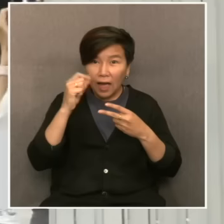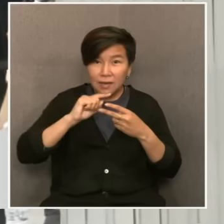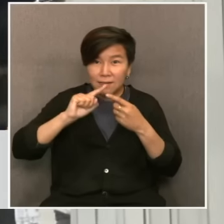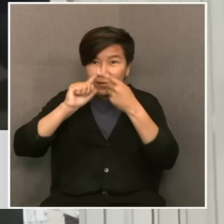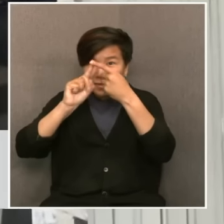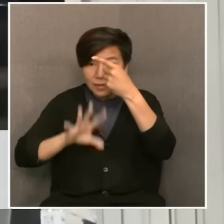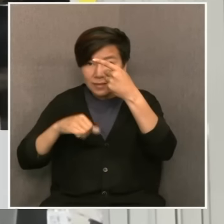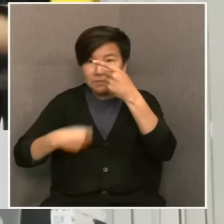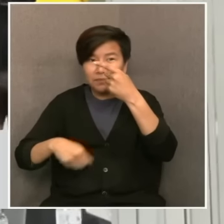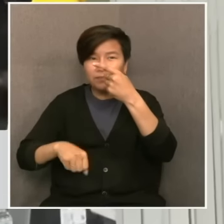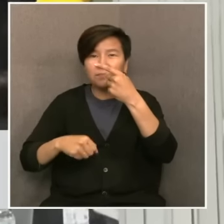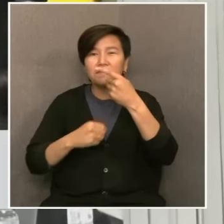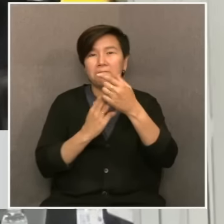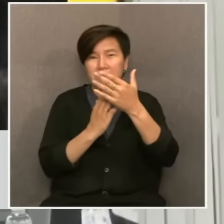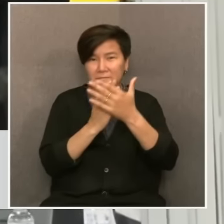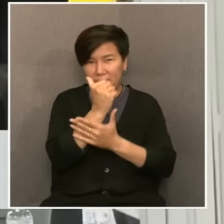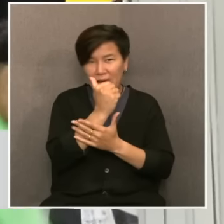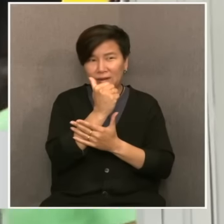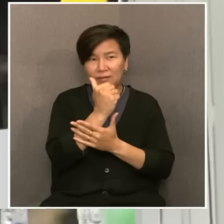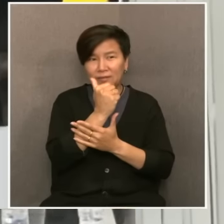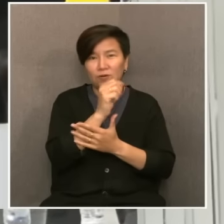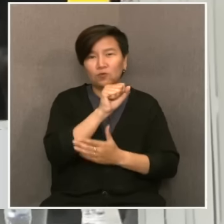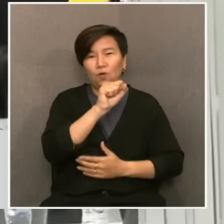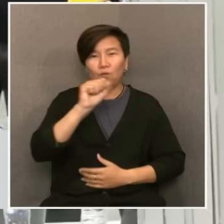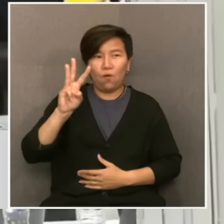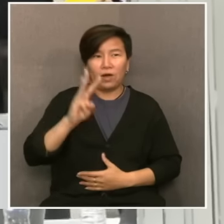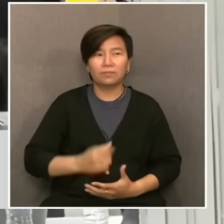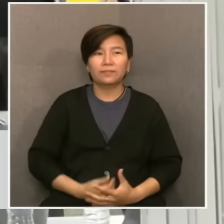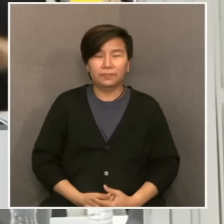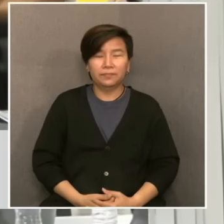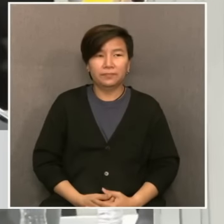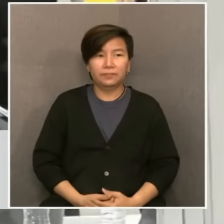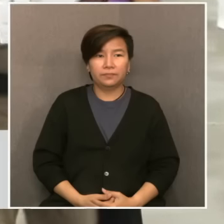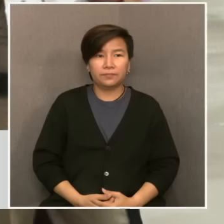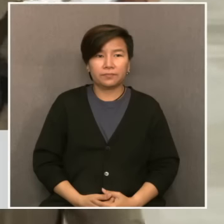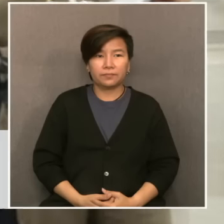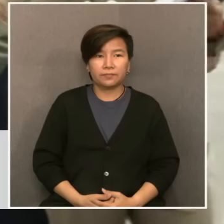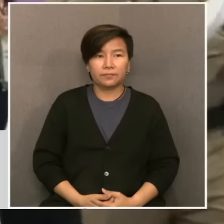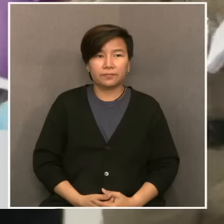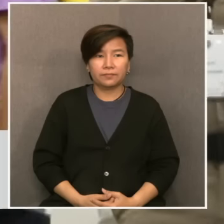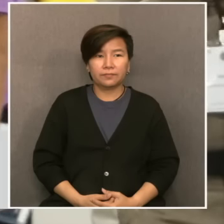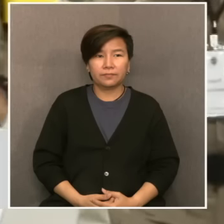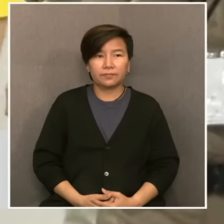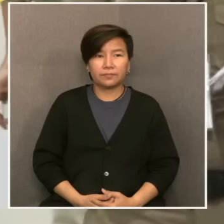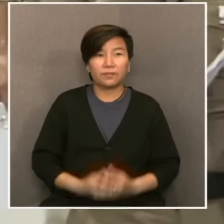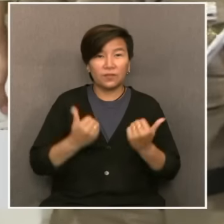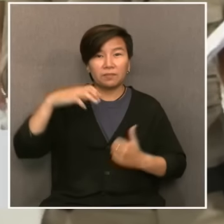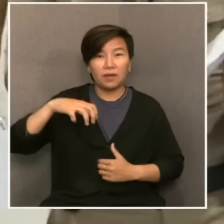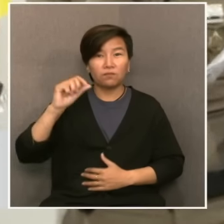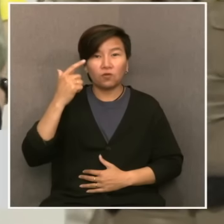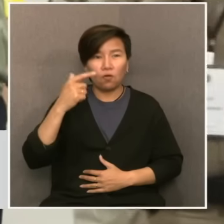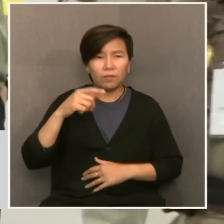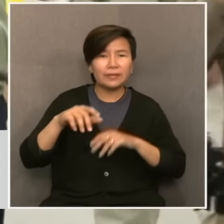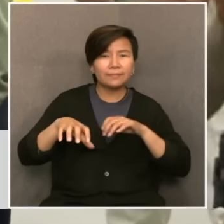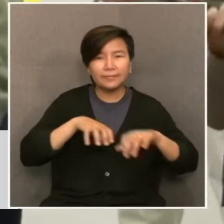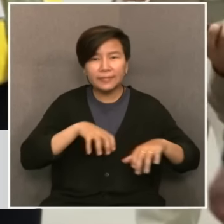ของแต่ละกลุ่มเป็นผู้ได้รับเลือกเป็นสว.ค่ะนอกจากนี้นะคะภายในอาคาร Impact Forum นะคะมีการเตรียมการอำนวย